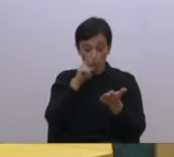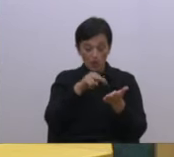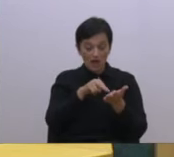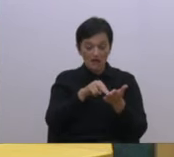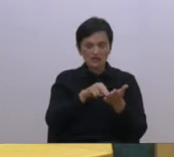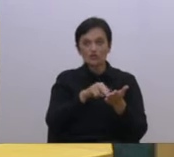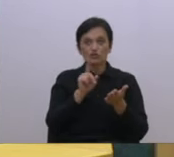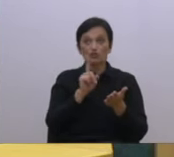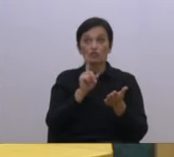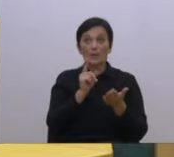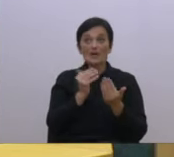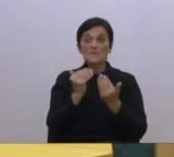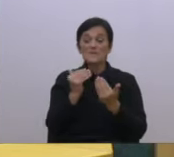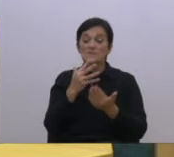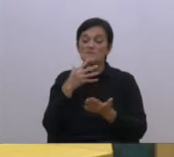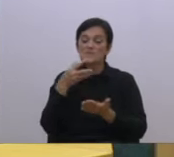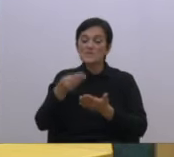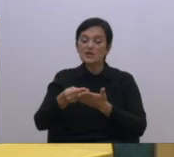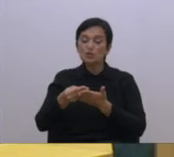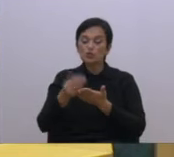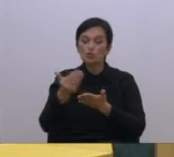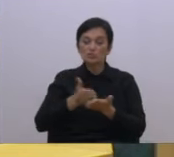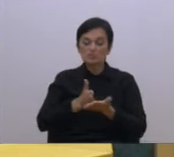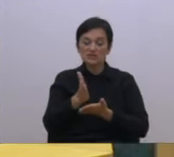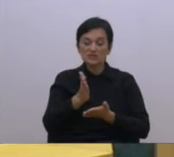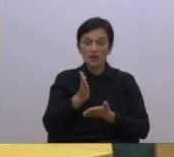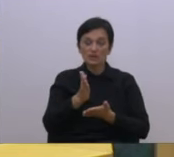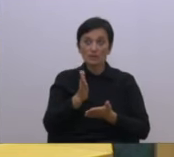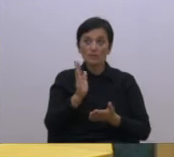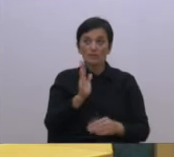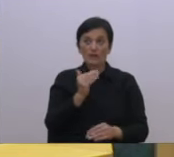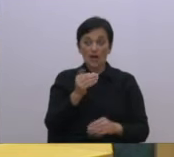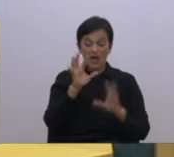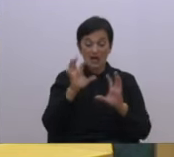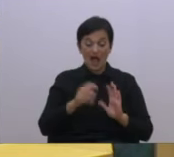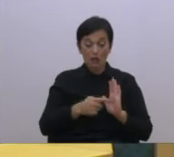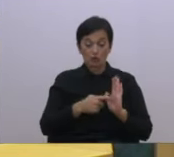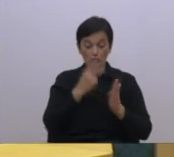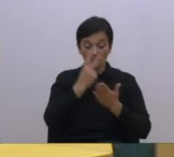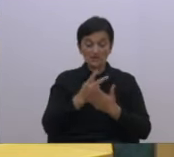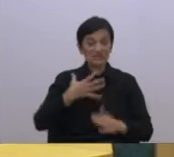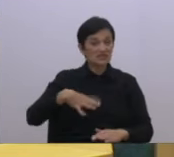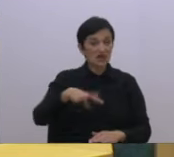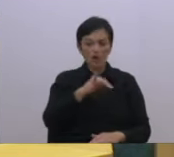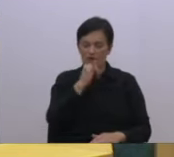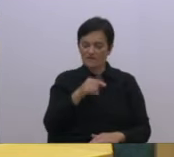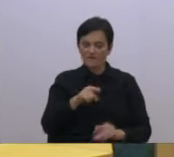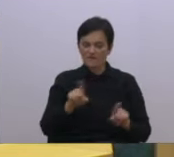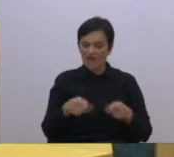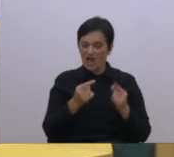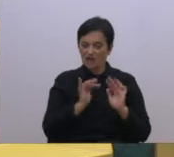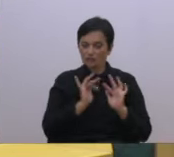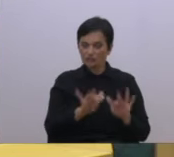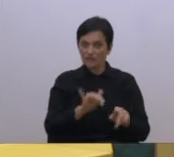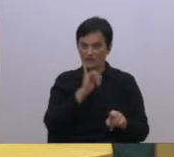სქესისადმი მიკუთვნების მიზანი აქვს მას, რომელსაც ის ამ კანონის მიხედვით საქართველოში ვეღარ განახორციელებს,